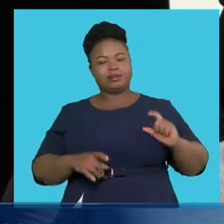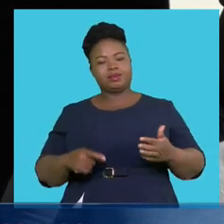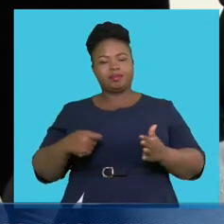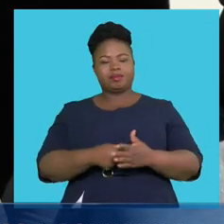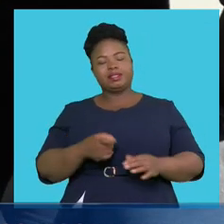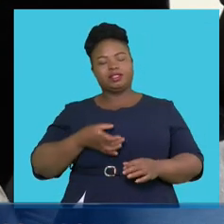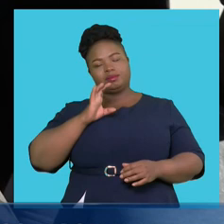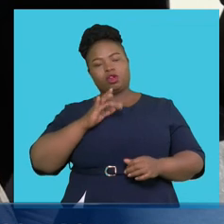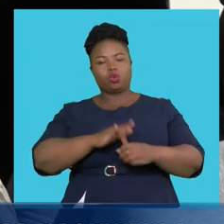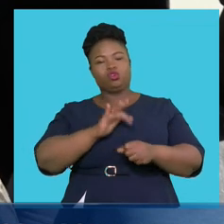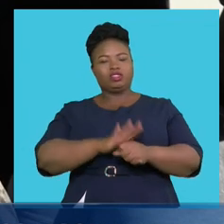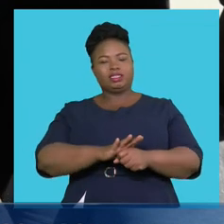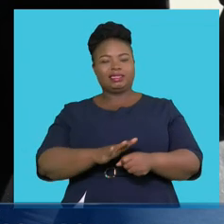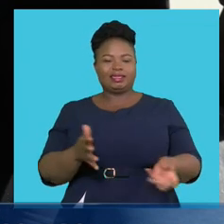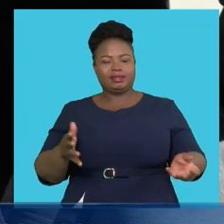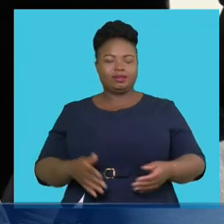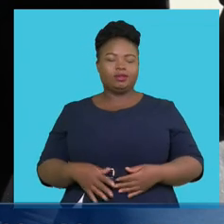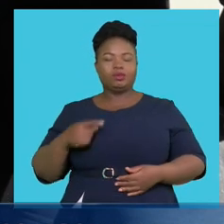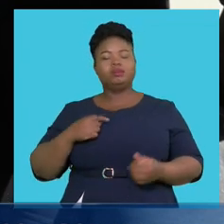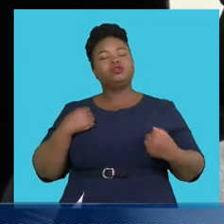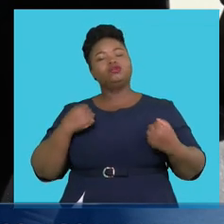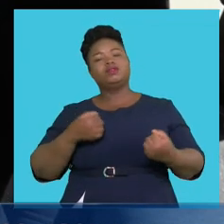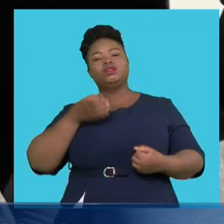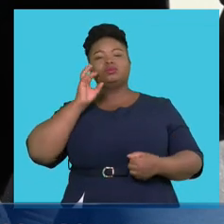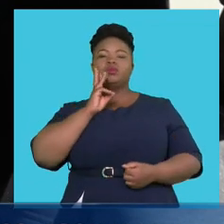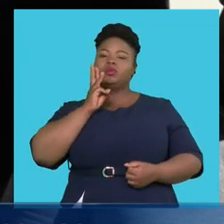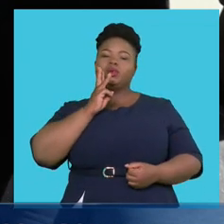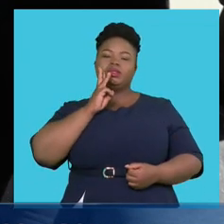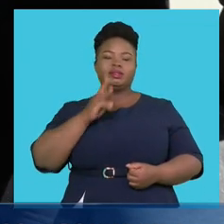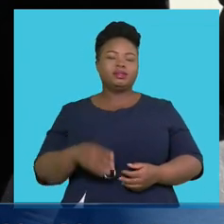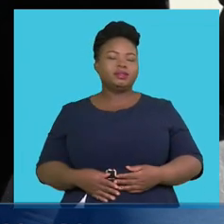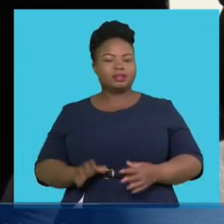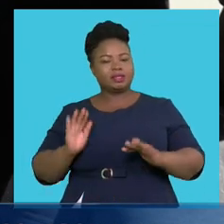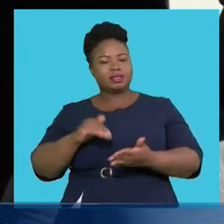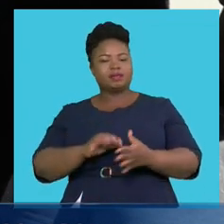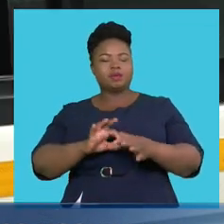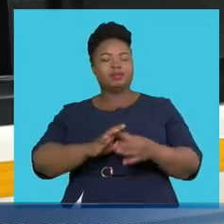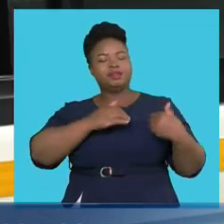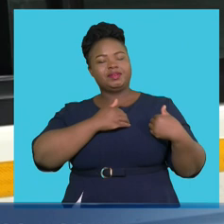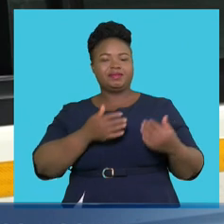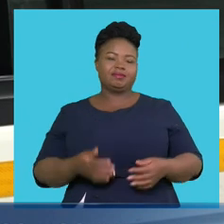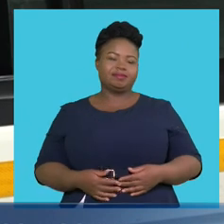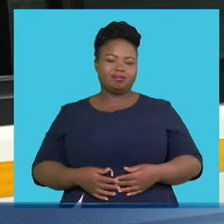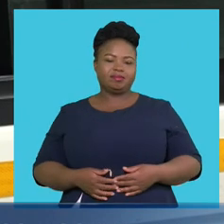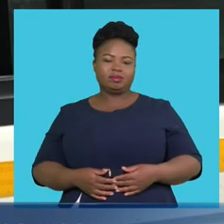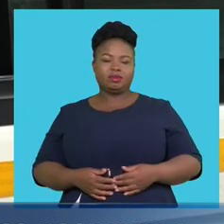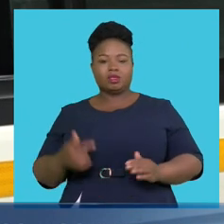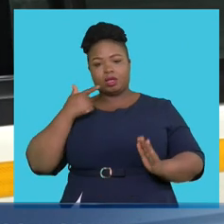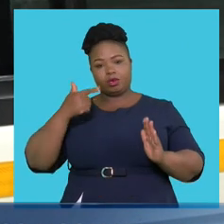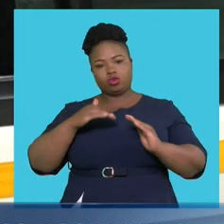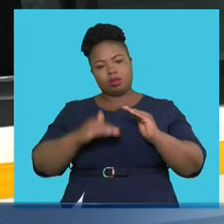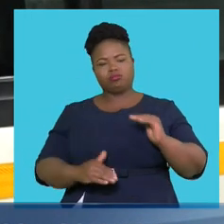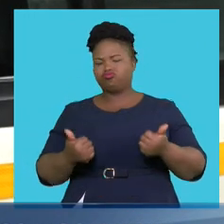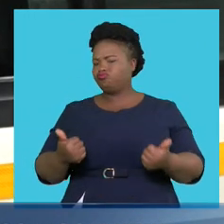ama-drinks ethu nathi ukuze singome endleleni siphuza amanzi sifike emakhaya siphephile. Kwehla kwepetroli